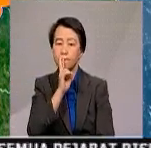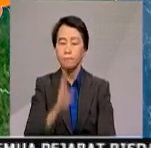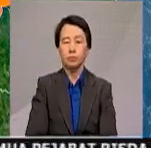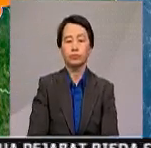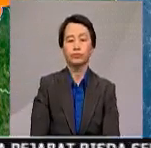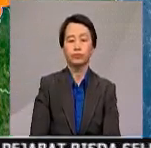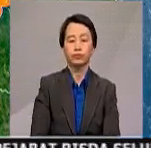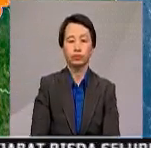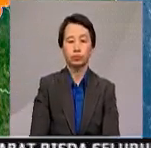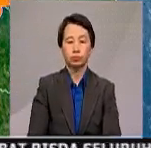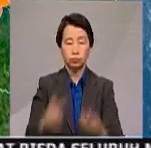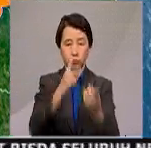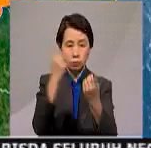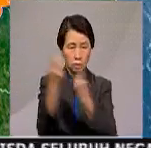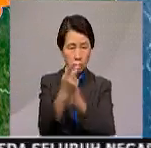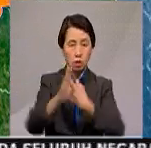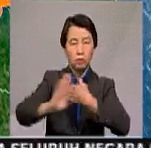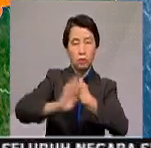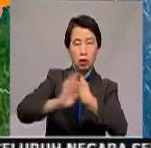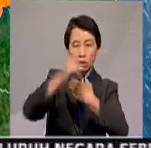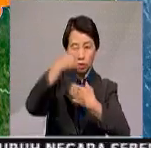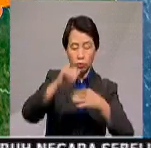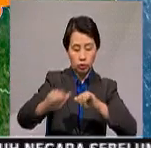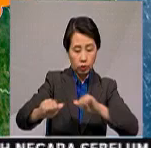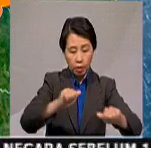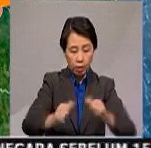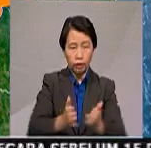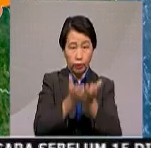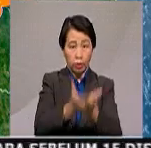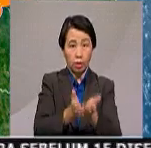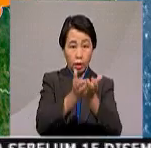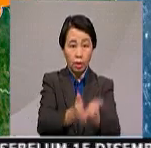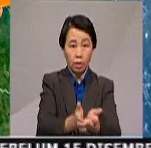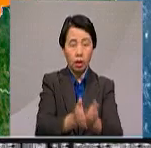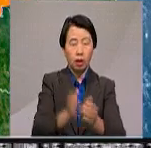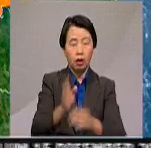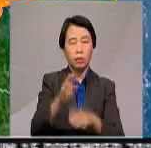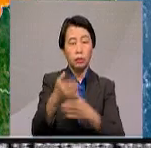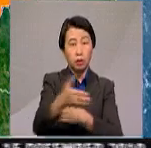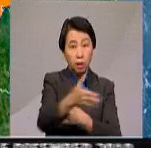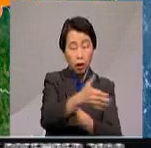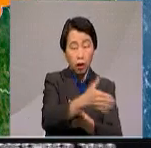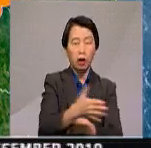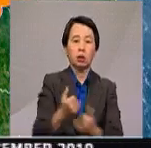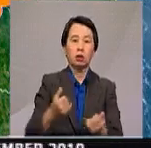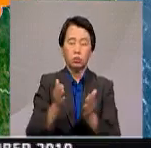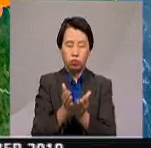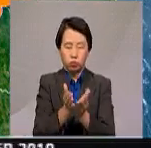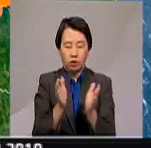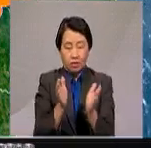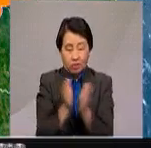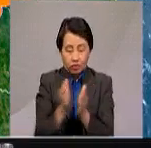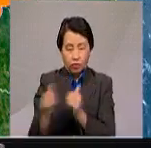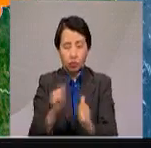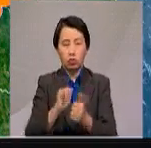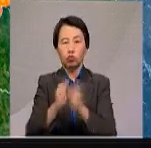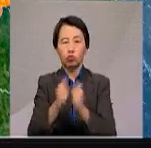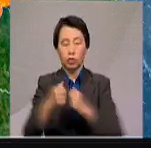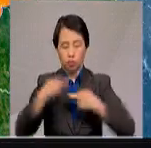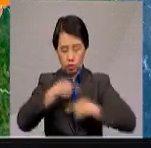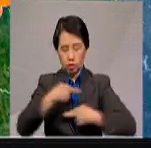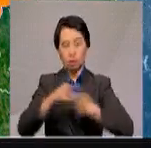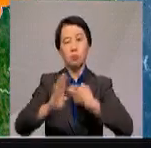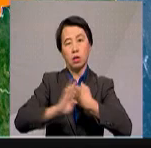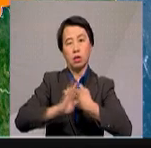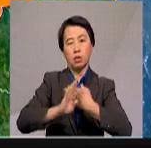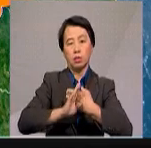merah. Keadaan ini adalah berbahaya untuk sebarang aktiviti perkapalan, perikanan, bot-bot kecil serta aktiviti sukan dan rekreasi laut